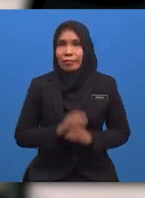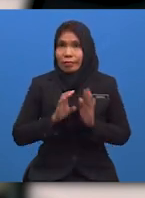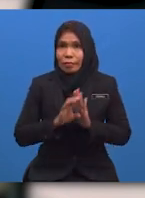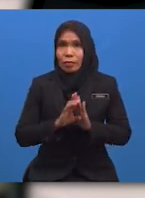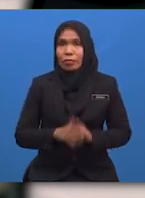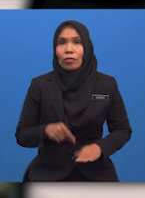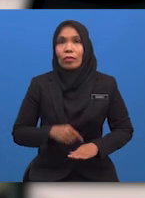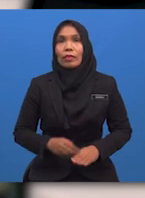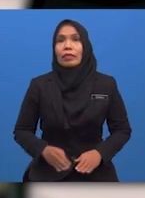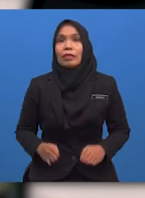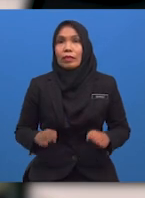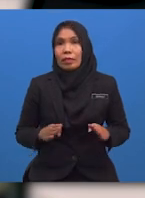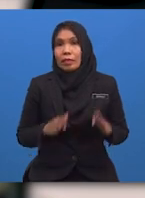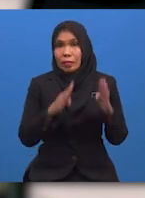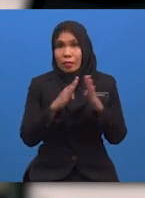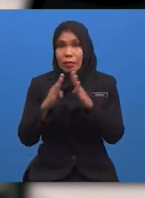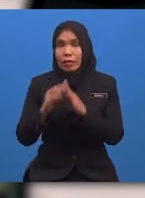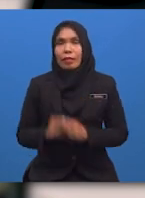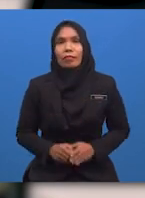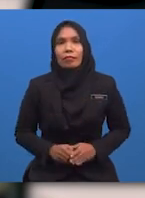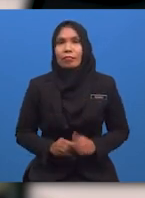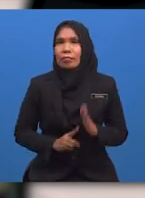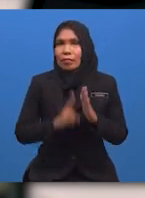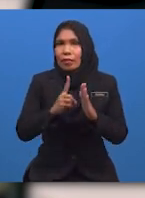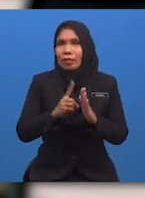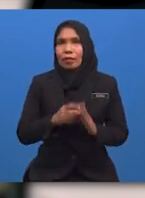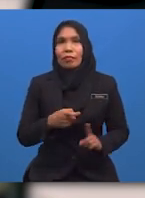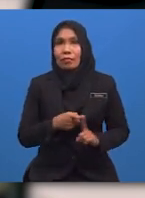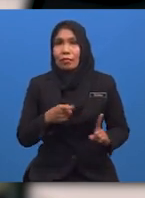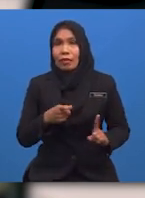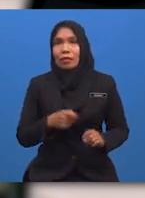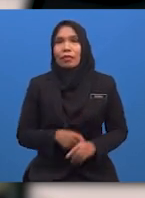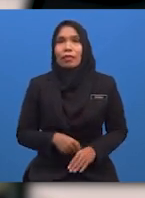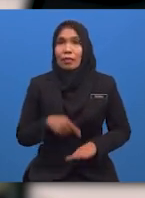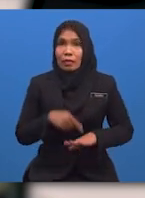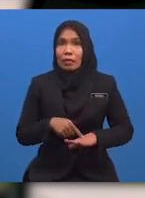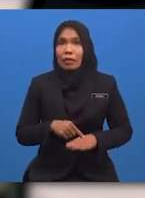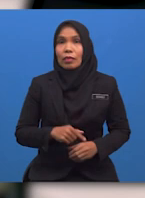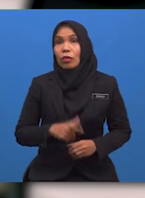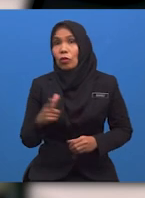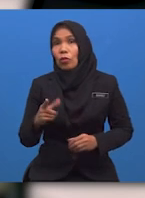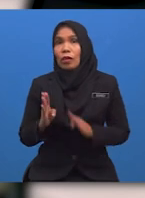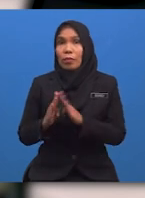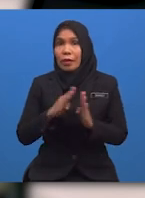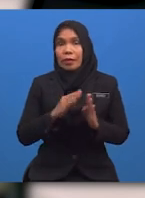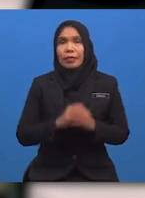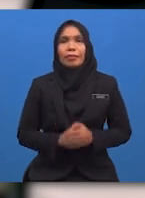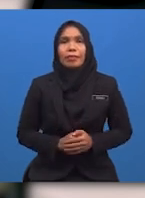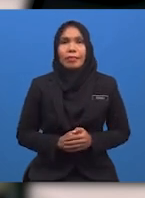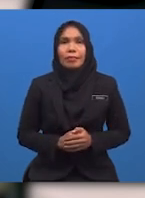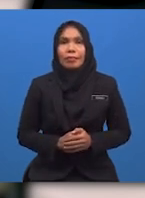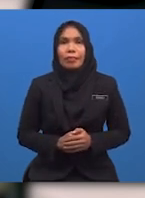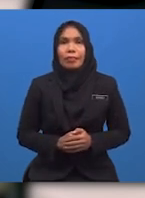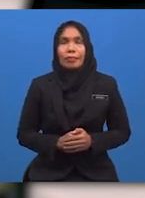di bandar lebih tinggi berbanding dengan luar bandar atau di kampung. Hal ini kerana